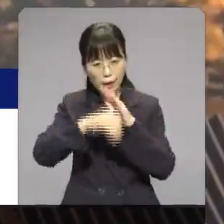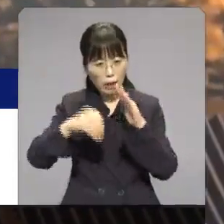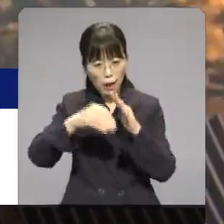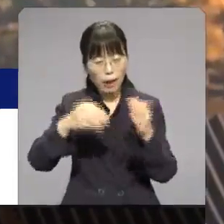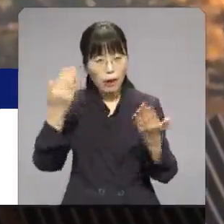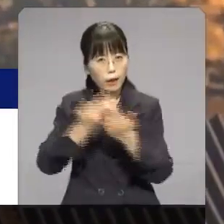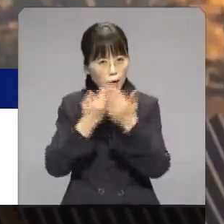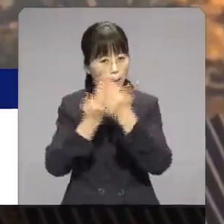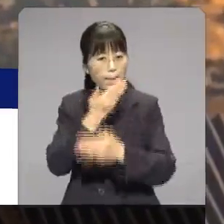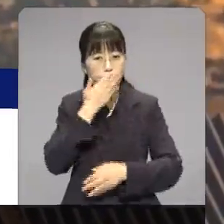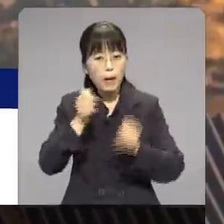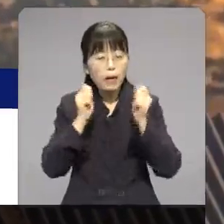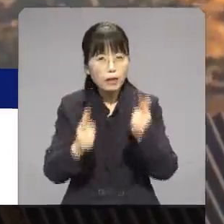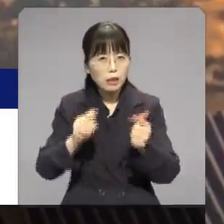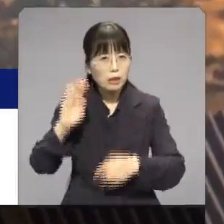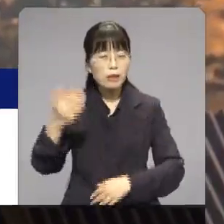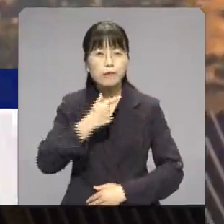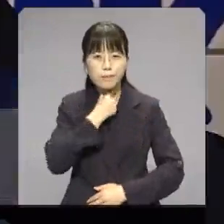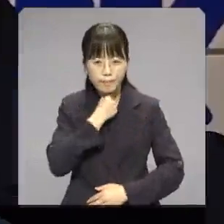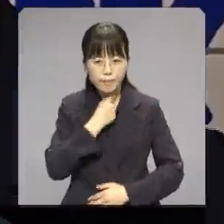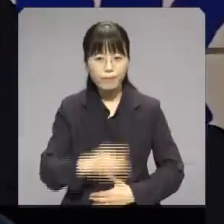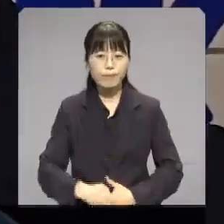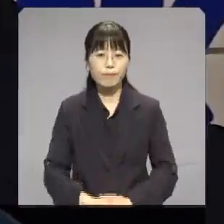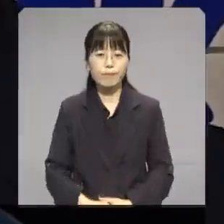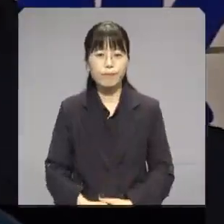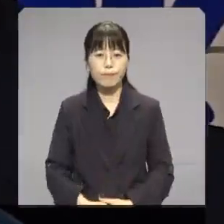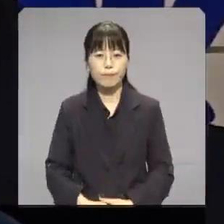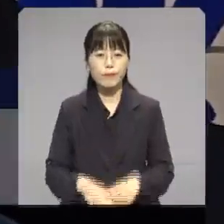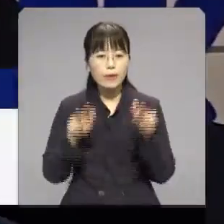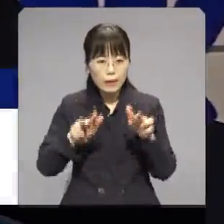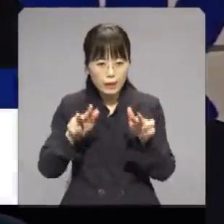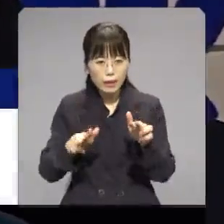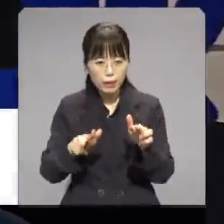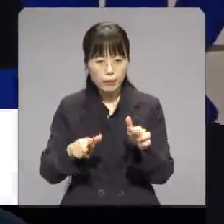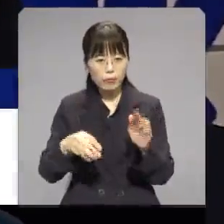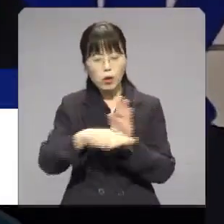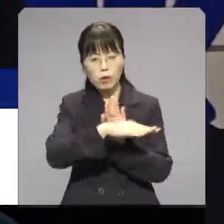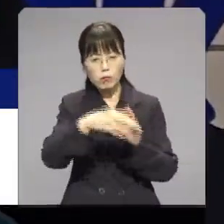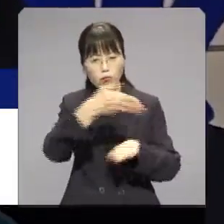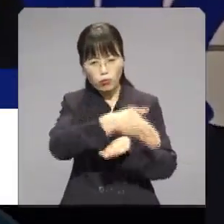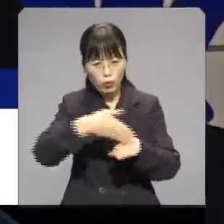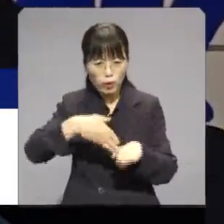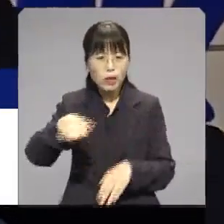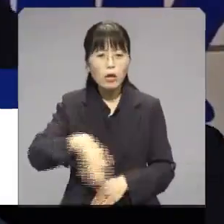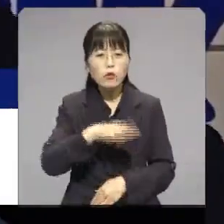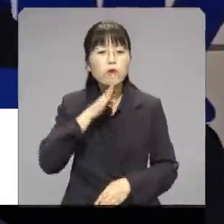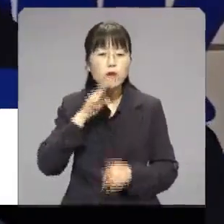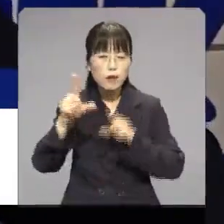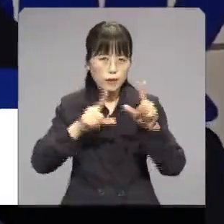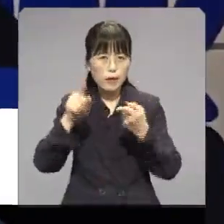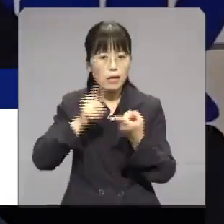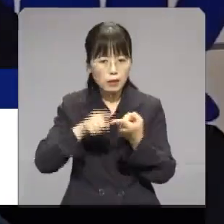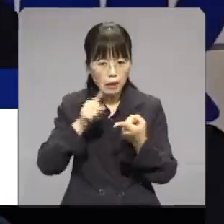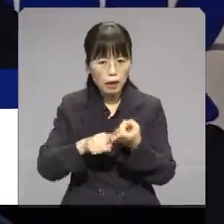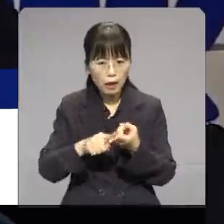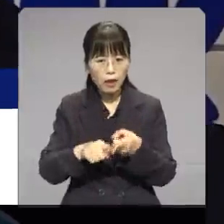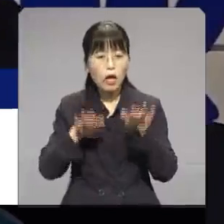수 있는 그런 계기가 되기를 바랍니다. 지금 현재 분단된 우리 현실에